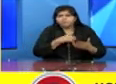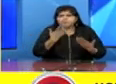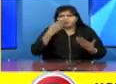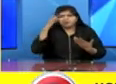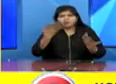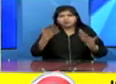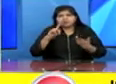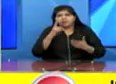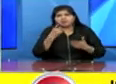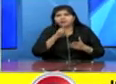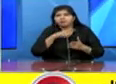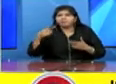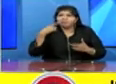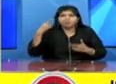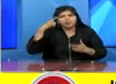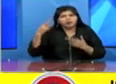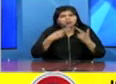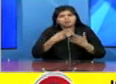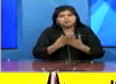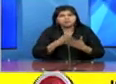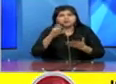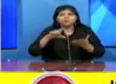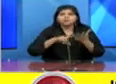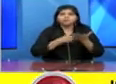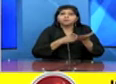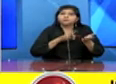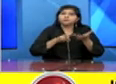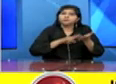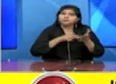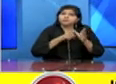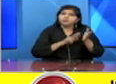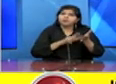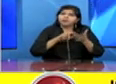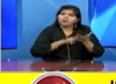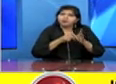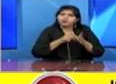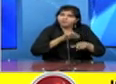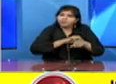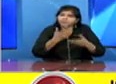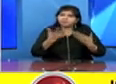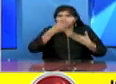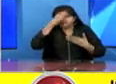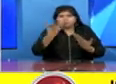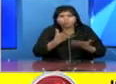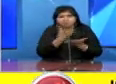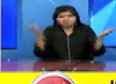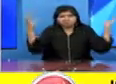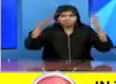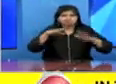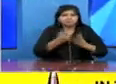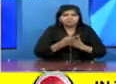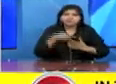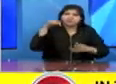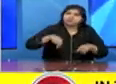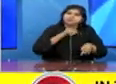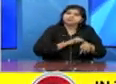है। कोरोना वैश्विक महामारी से आया हुआ ये भयंकर संकट। ऐसे में मैं